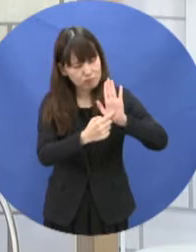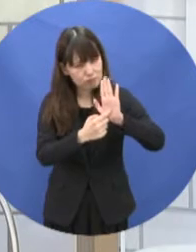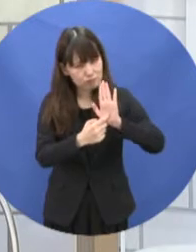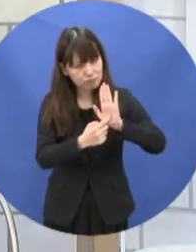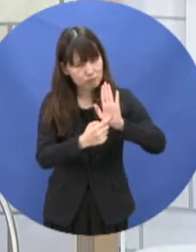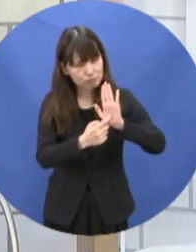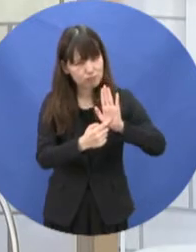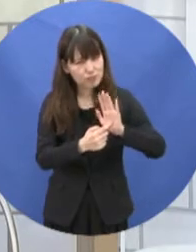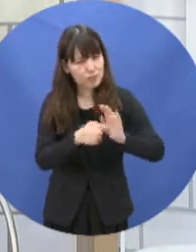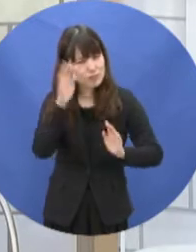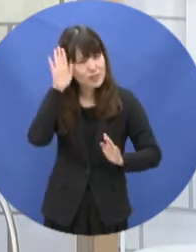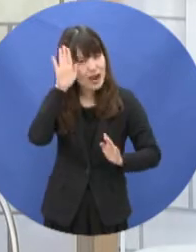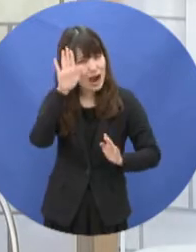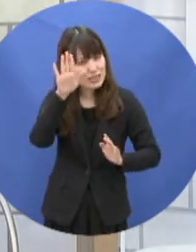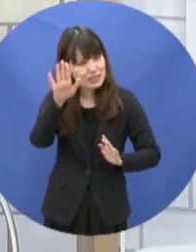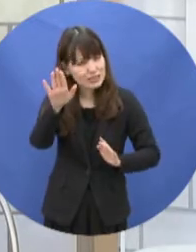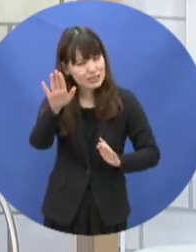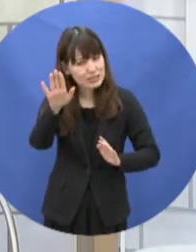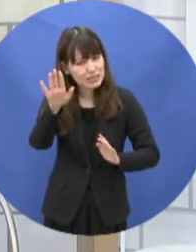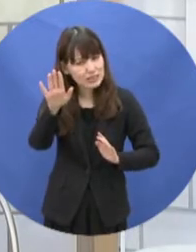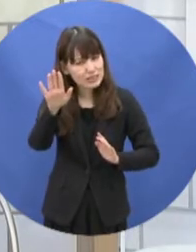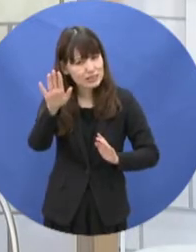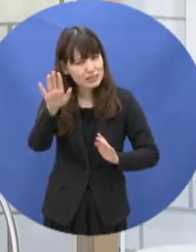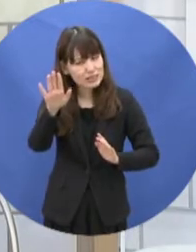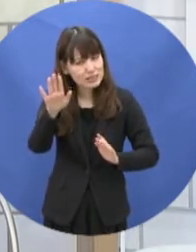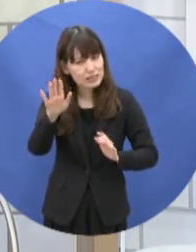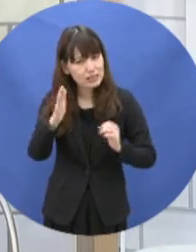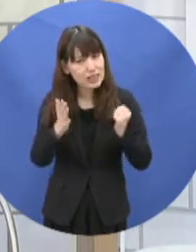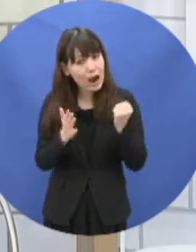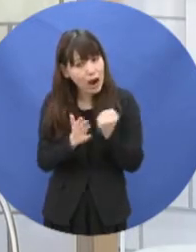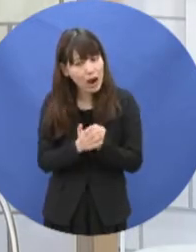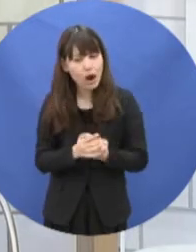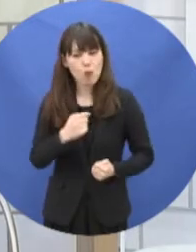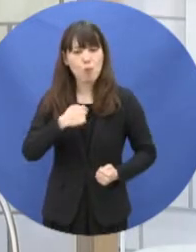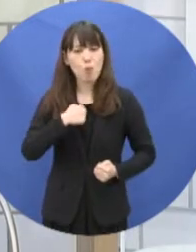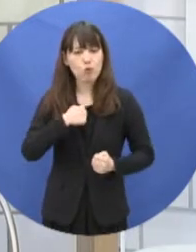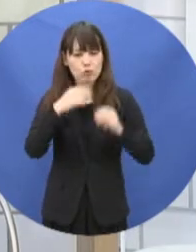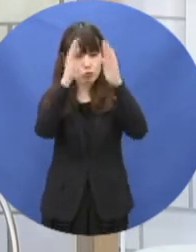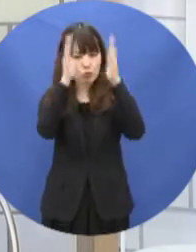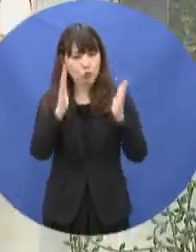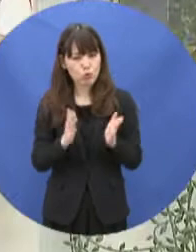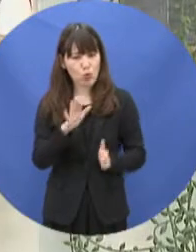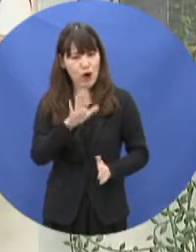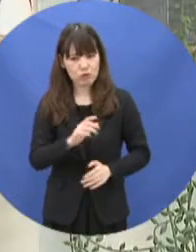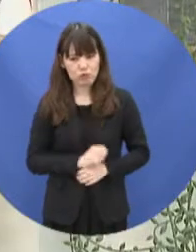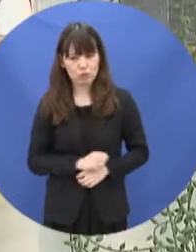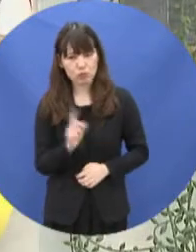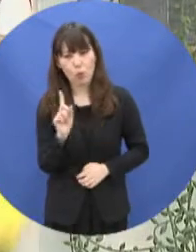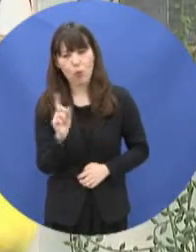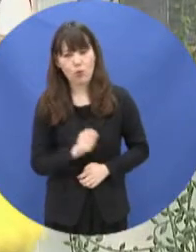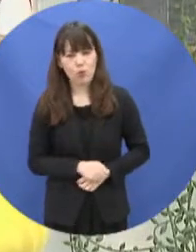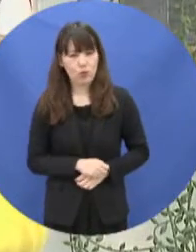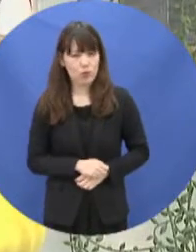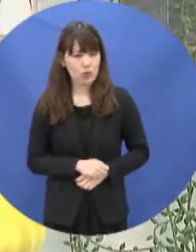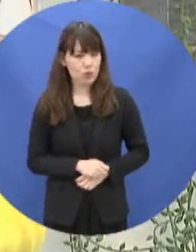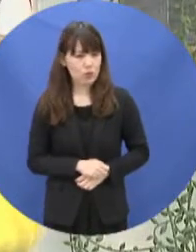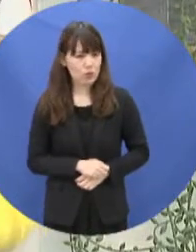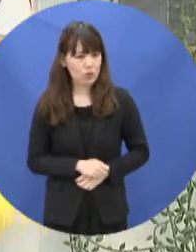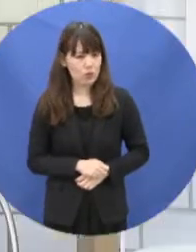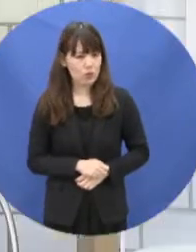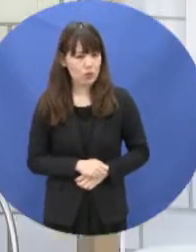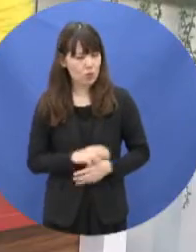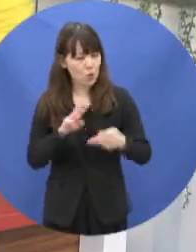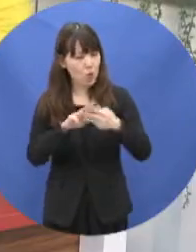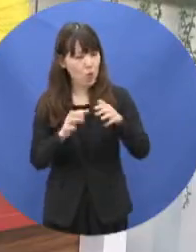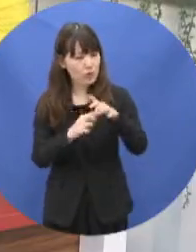にその未来を、ね、あれしたわけですから、うん、僕の銅像がある って田村さんが上に君臨してい